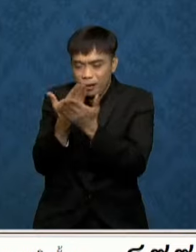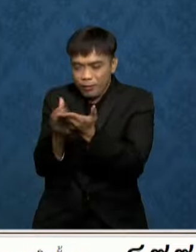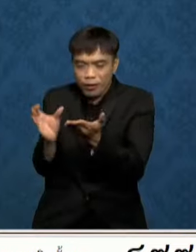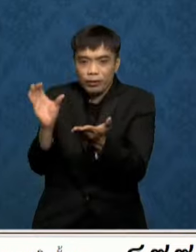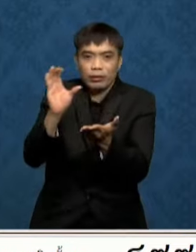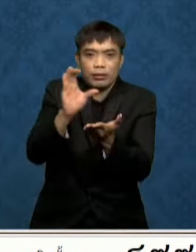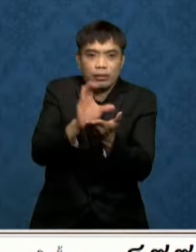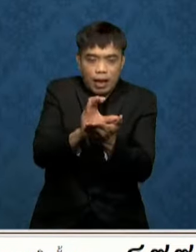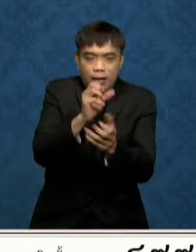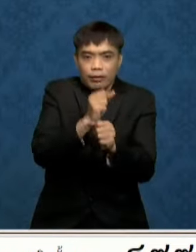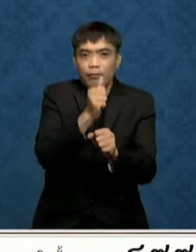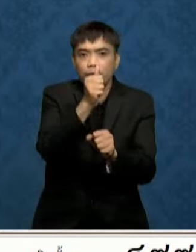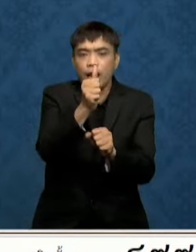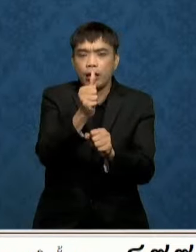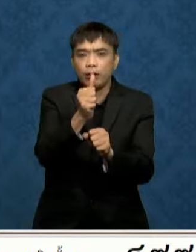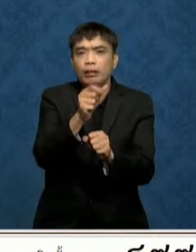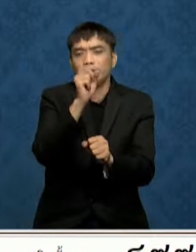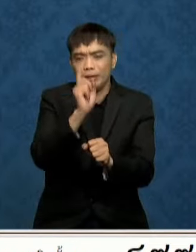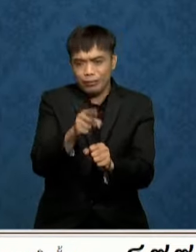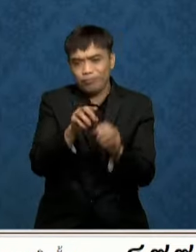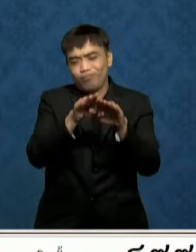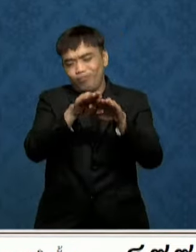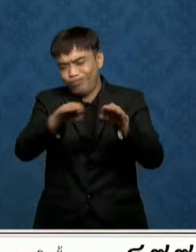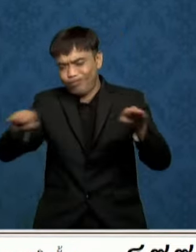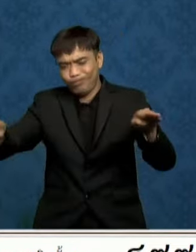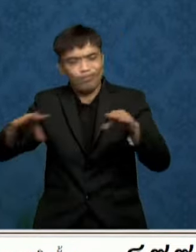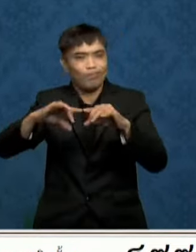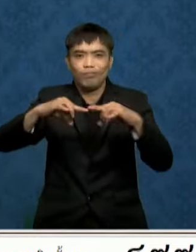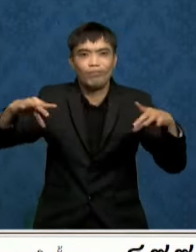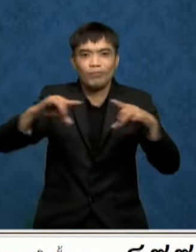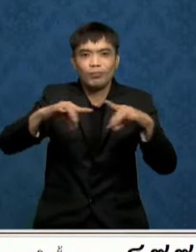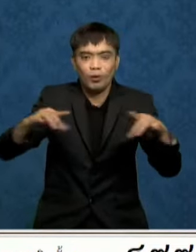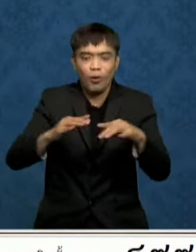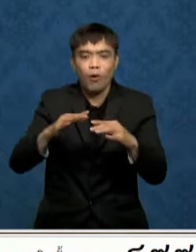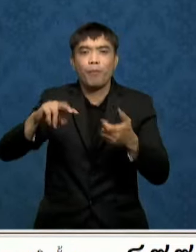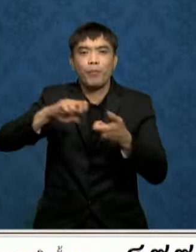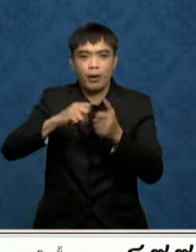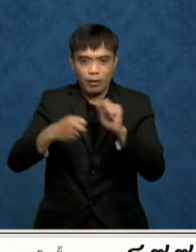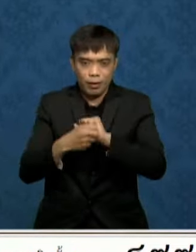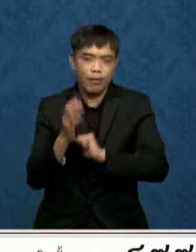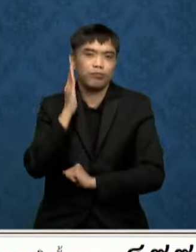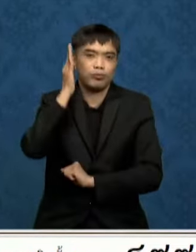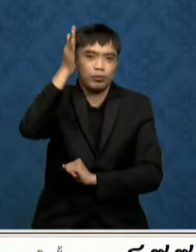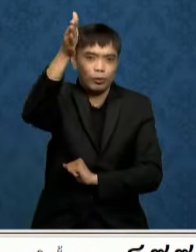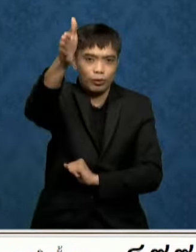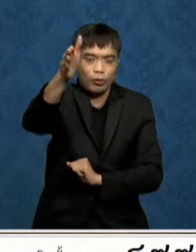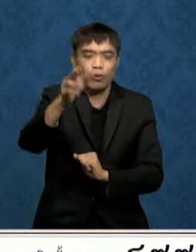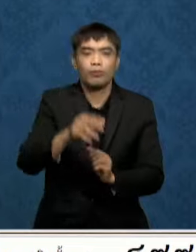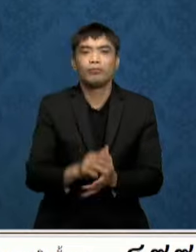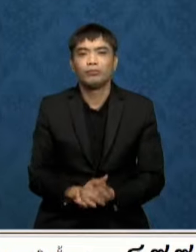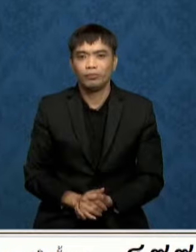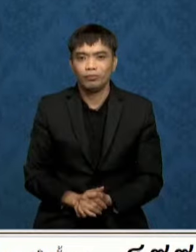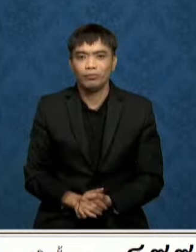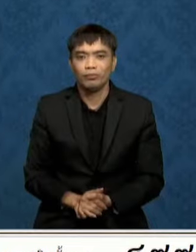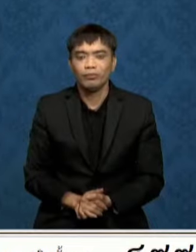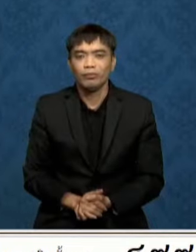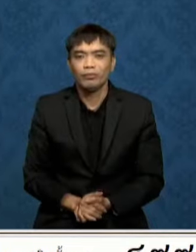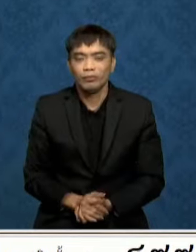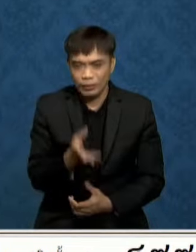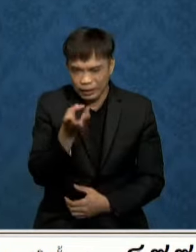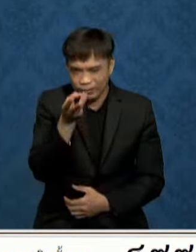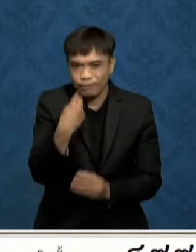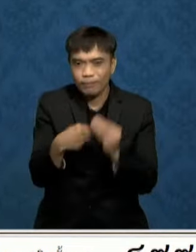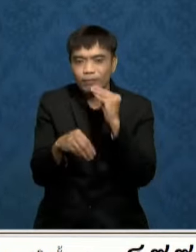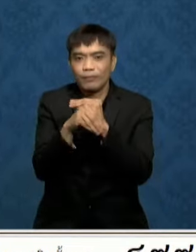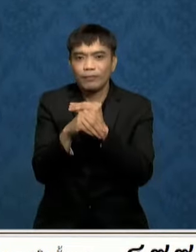อันเนี้ยมันจะสร้างมารฐานผิดๆต่อเนื่องไปในอนาคตกับกฎหมายวินัยการเงินการคลังของประเทศค่ะขออีกนิดนึง